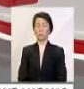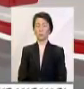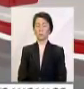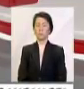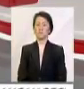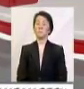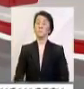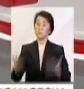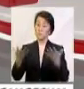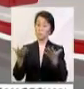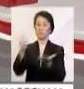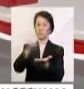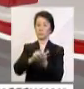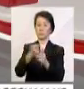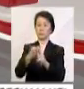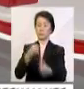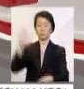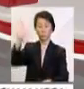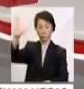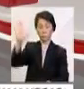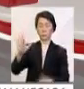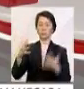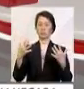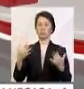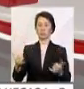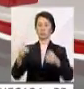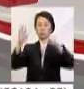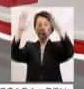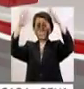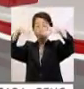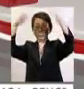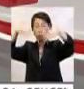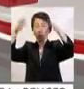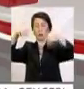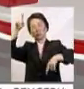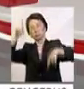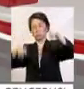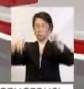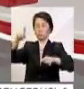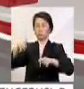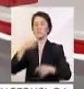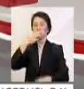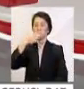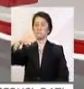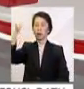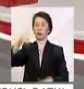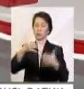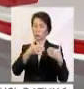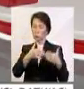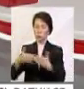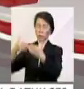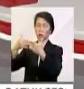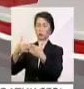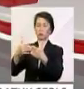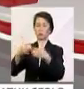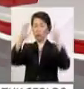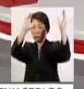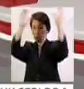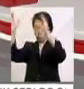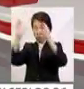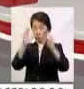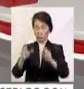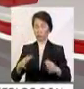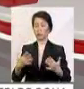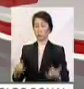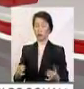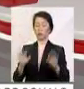Baik, itu dia laporan daripada Nazaruddin. Seterusnya, berikutan musim hujan yang tidak menentu, ada baiknya kita terus mengikuti perkembangan cuaca semasa. Ya,